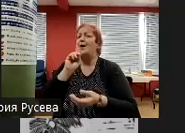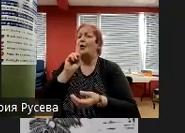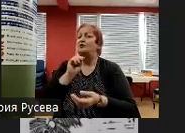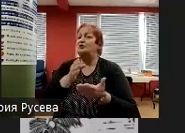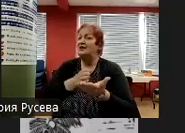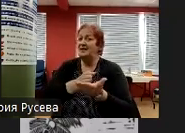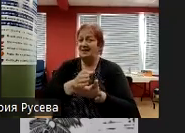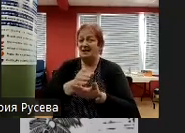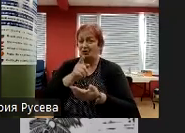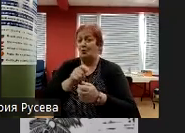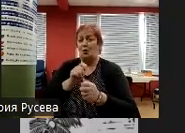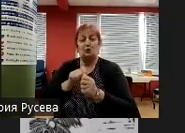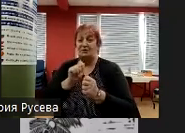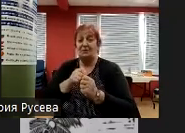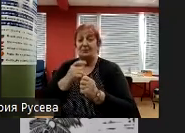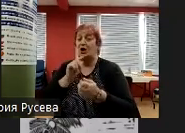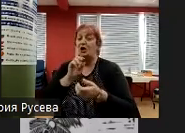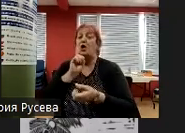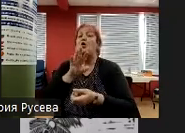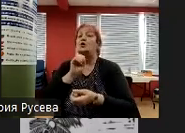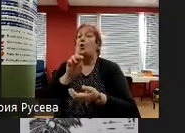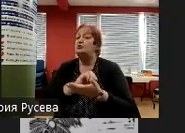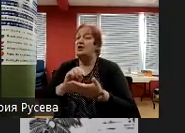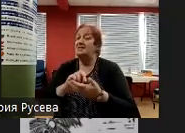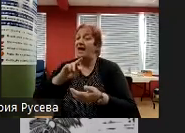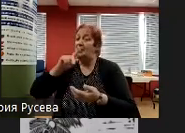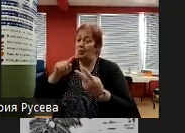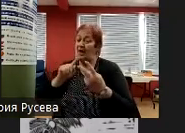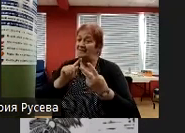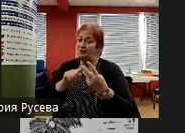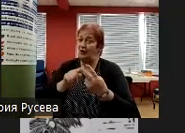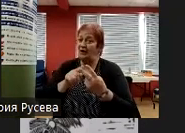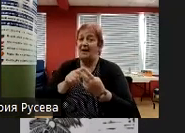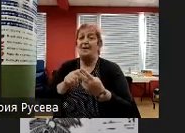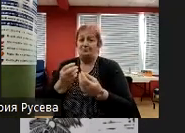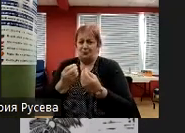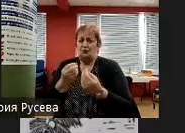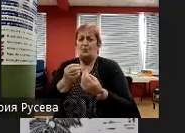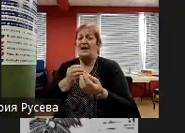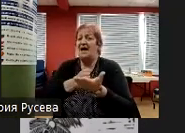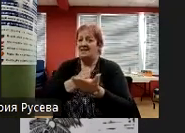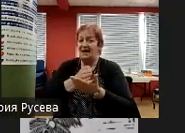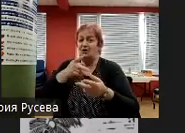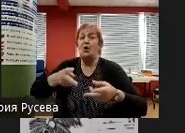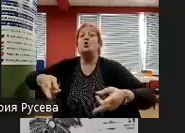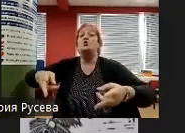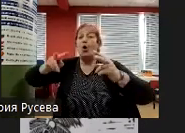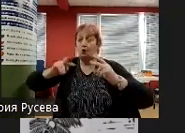по който да се напише едно съобщение. Другият, препоръчителният, който отговаря на